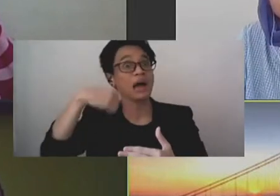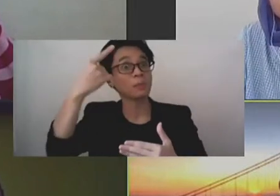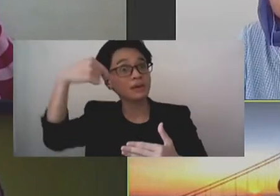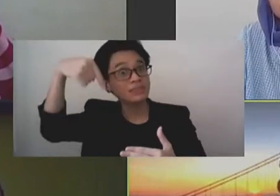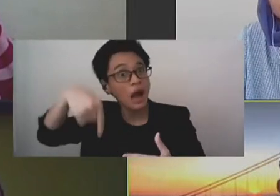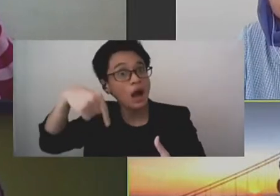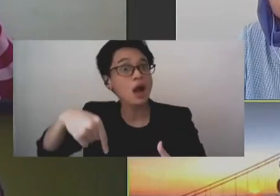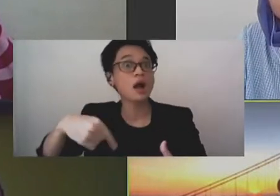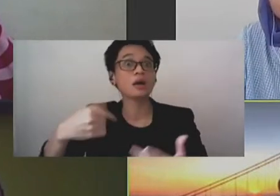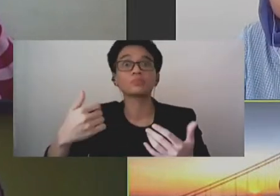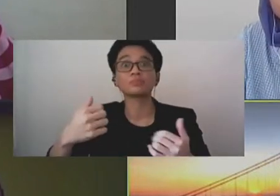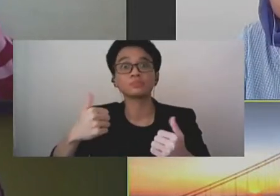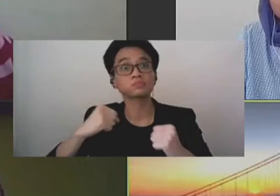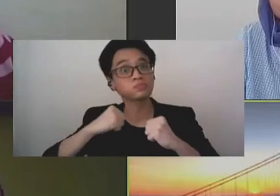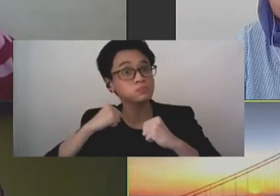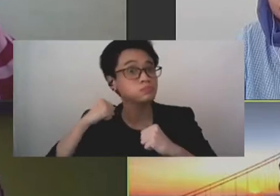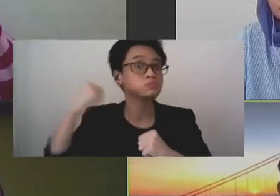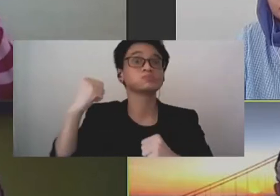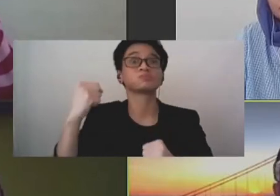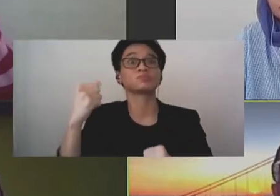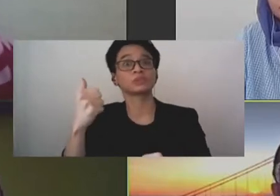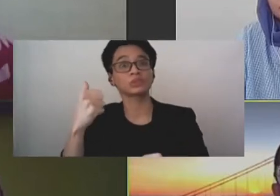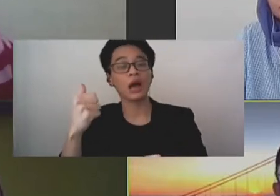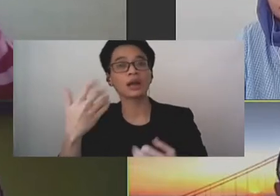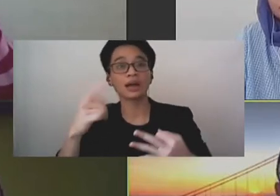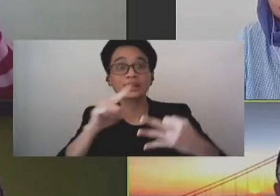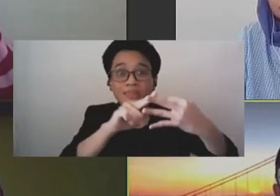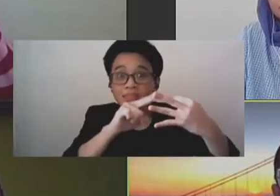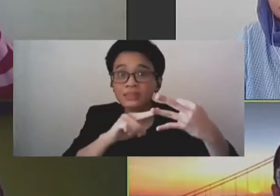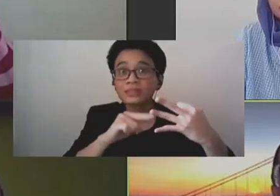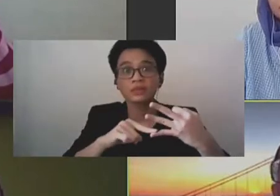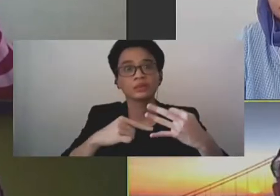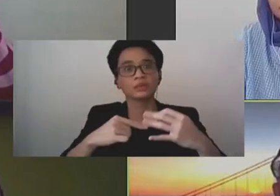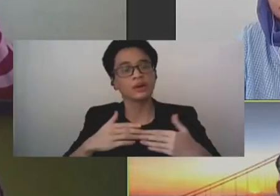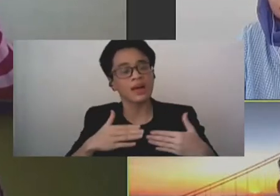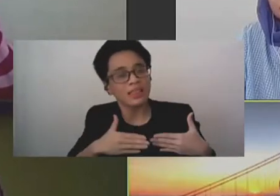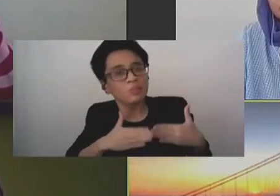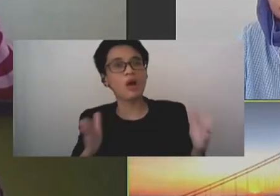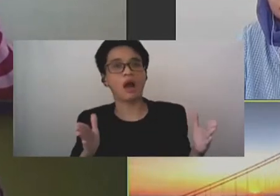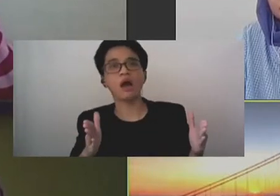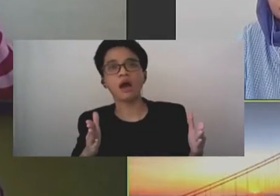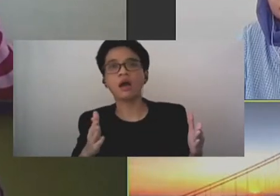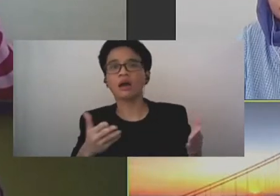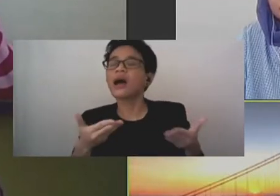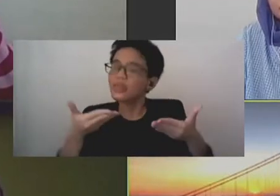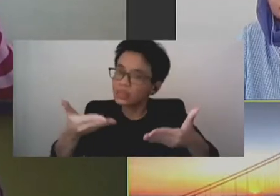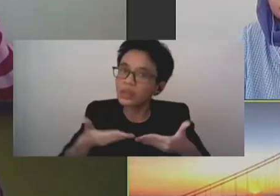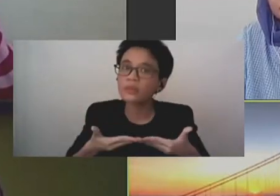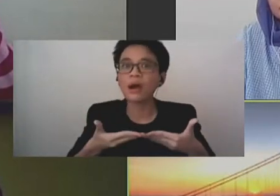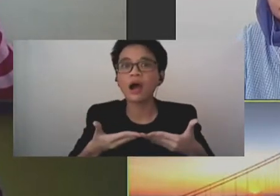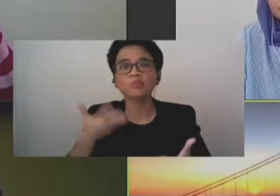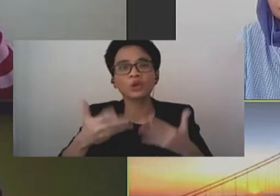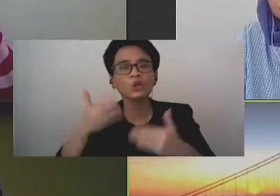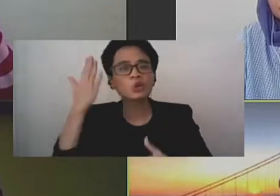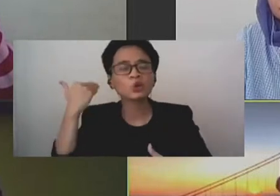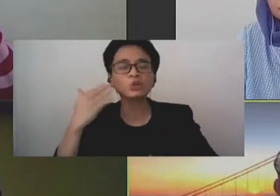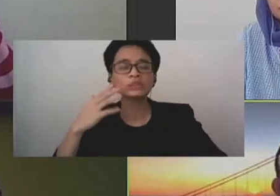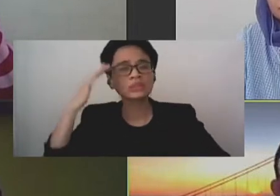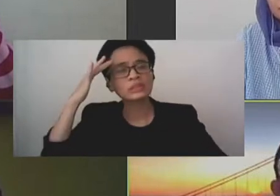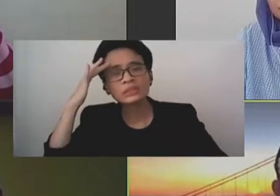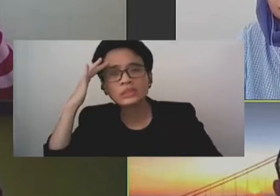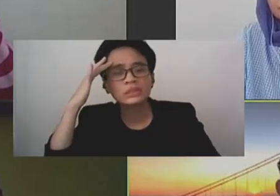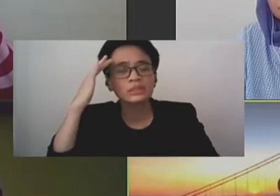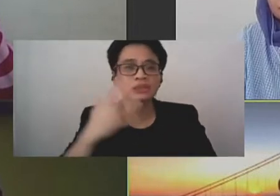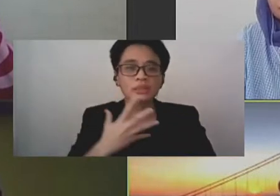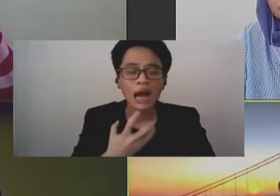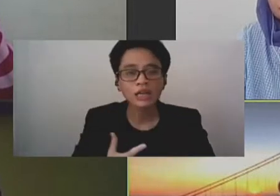rise up, dan mungkin penerimaan yang beliau sekarang alami mungkin pernah mengalami sakit juga gitu. Bahkan tadi mungkin tidak di-share segala